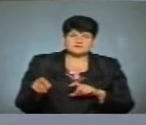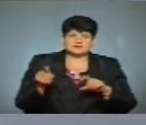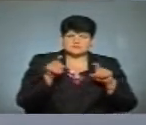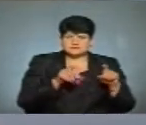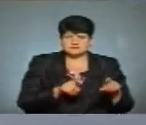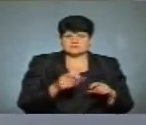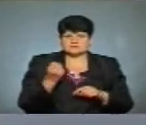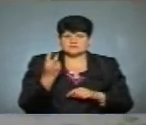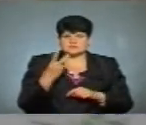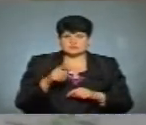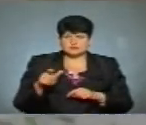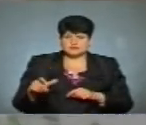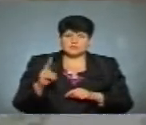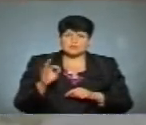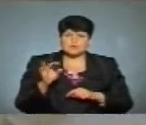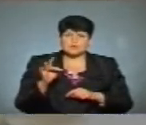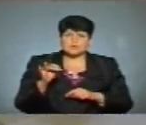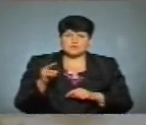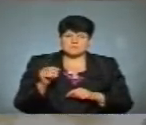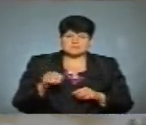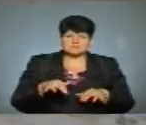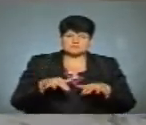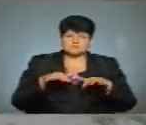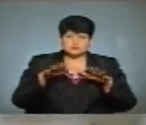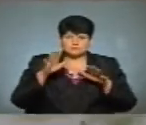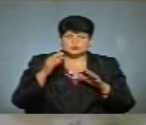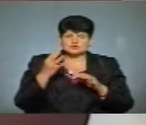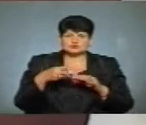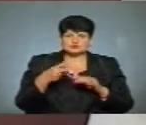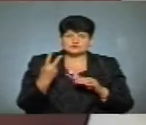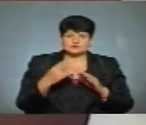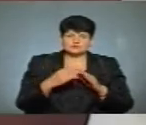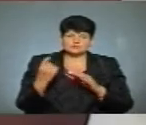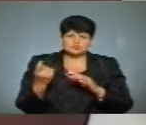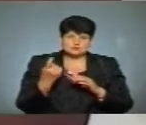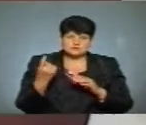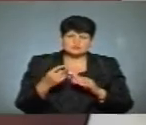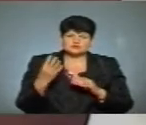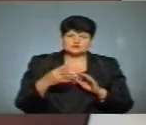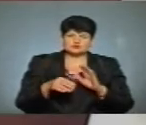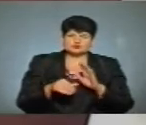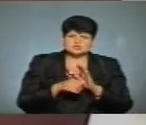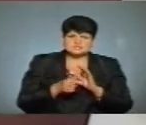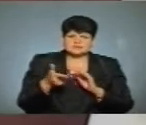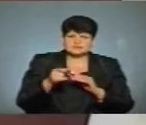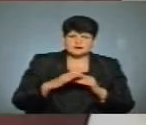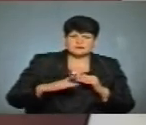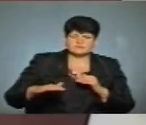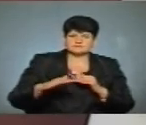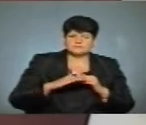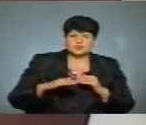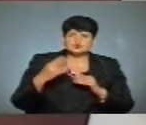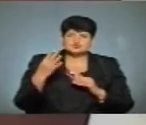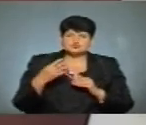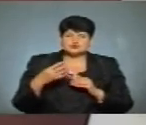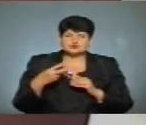12 жителів. У селі Коропець підтоплено 42 домогосподарства. 46 гектарів сільгоспугідь, 42 господарських